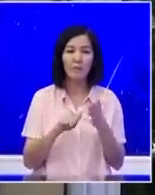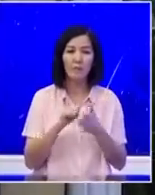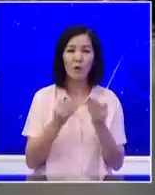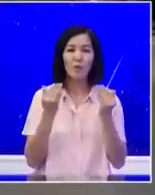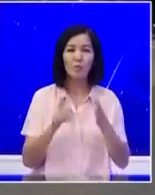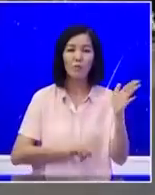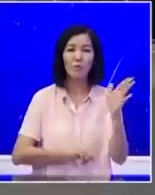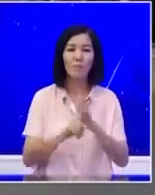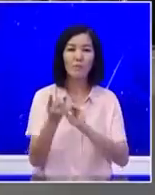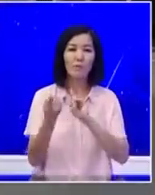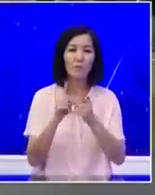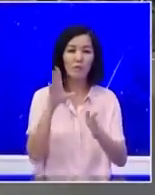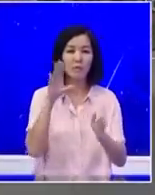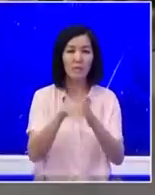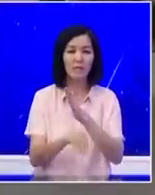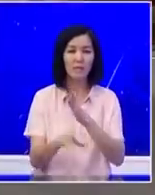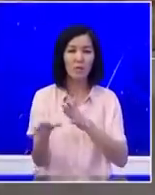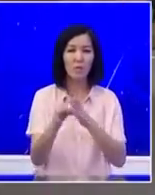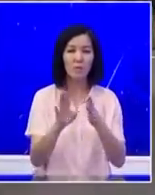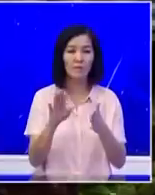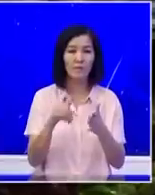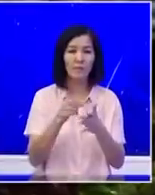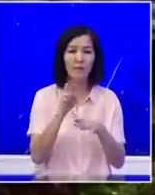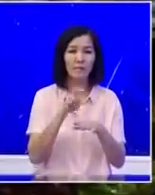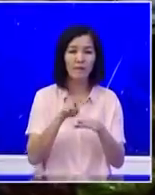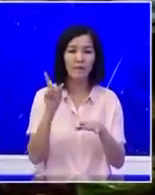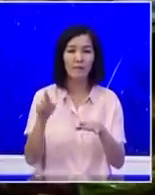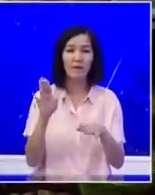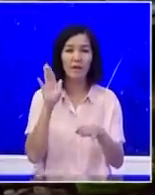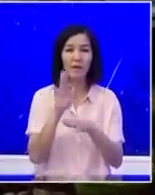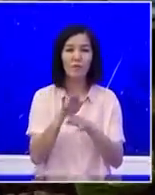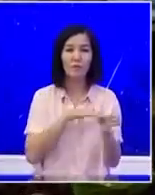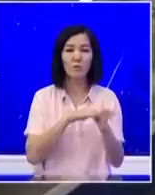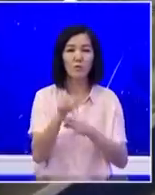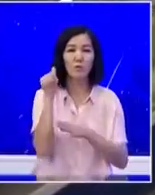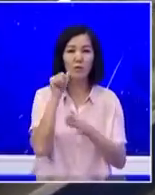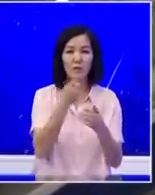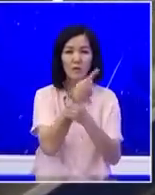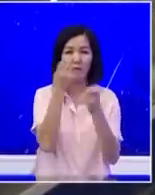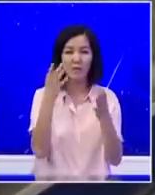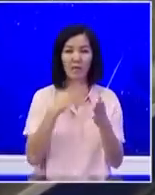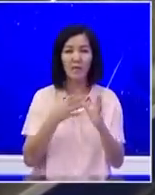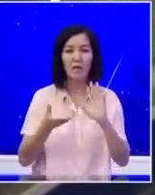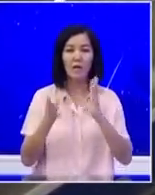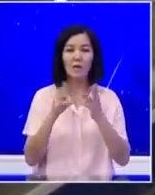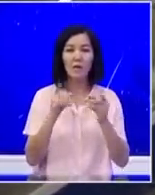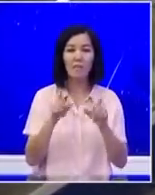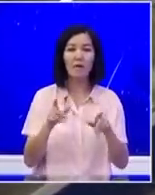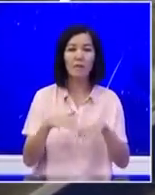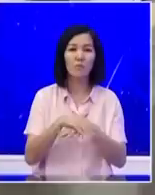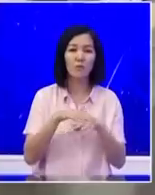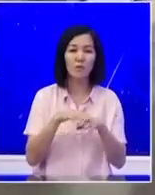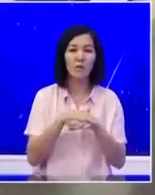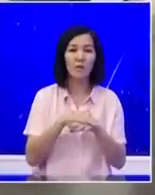бастап бірқатар өзгерістер енгізілмек. Облыстың бас санитар дәрігері қаулысы толық ертең жарияланады. Жалпы адам көп шоғырланатын